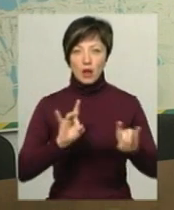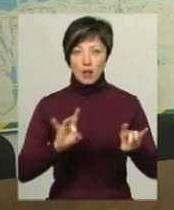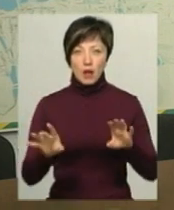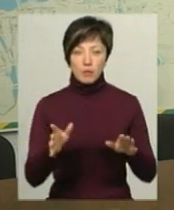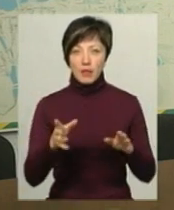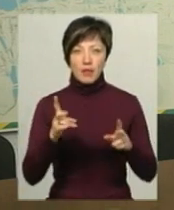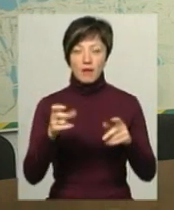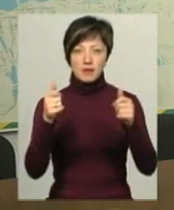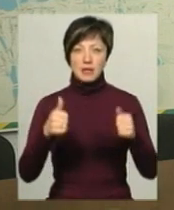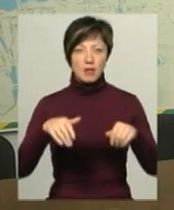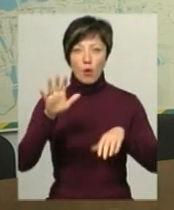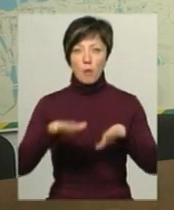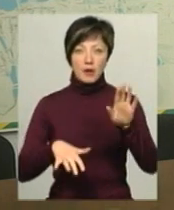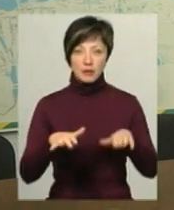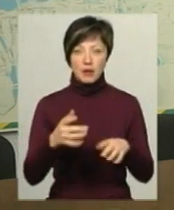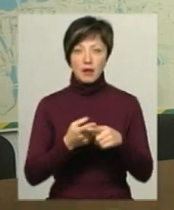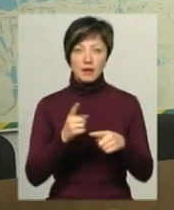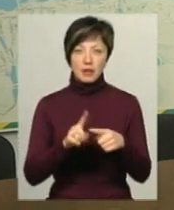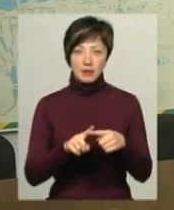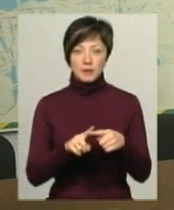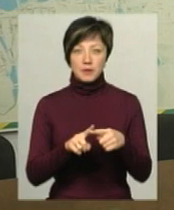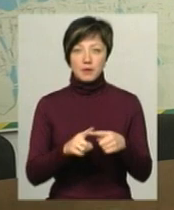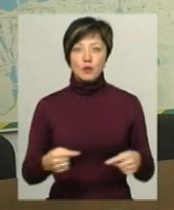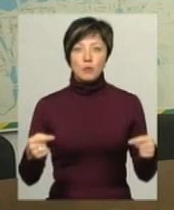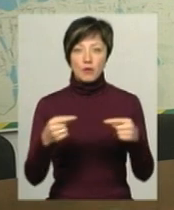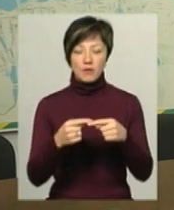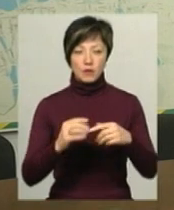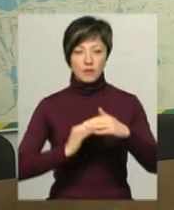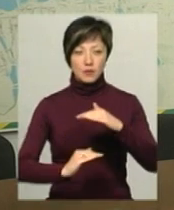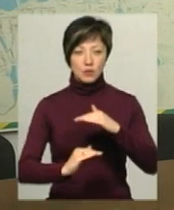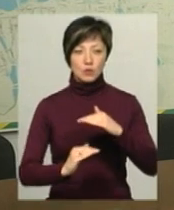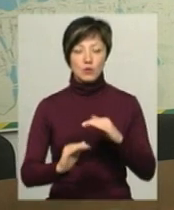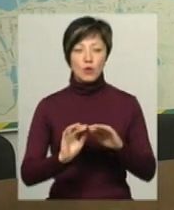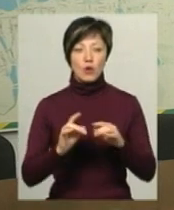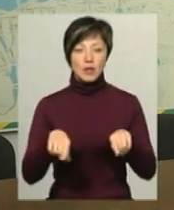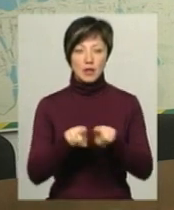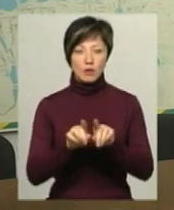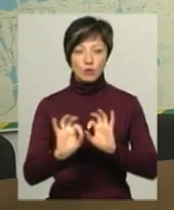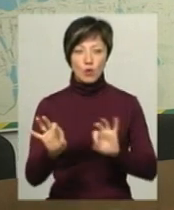не висить, не облітає, не обпадає. І, відповідно, внизу розміщені також